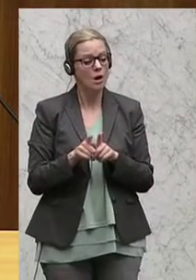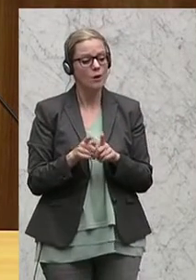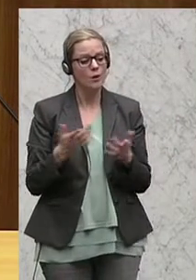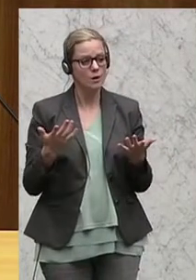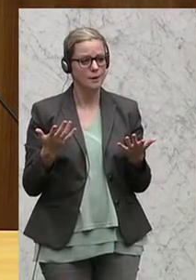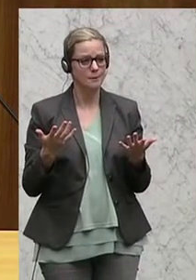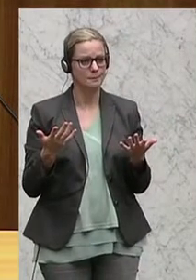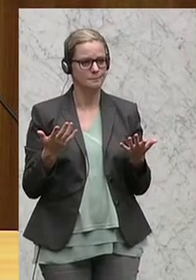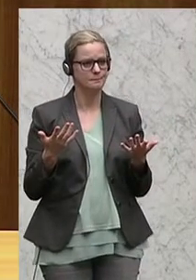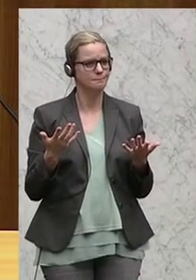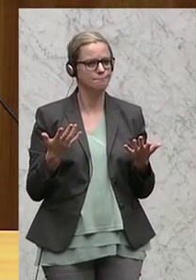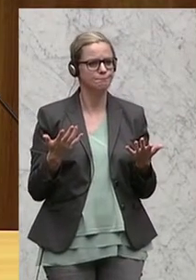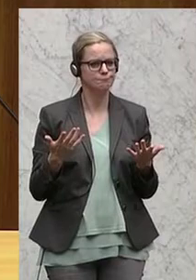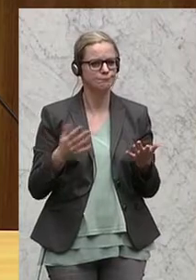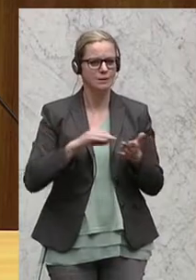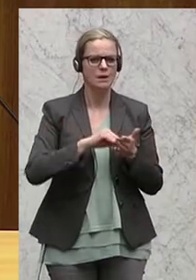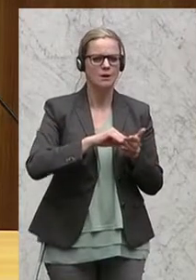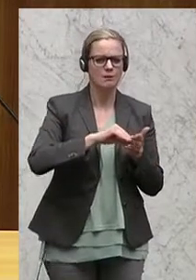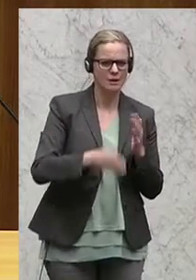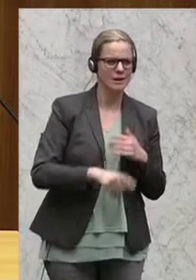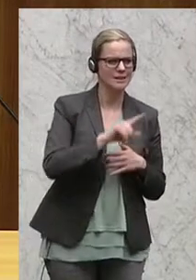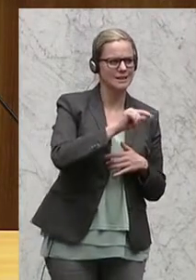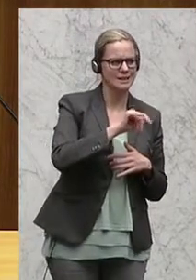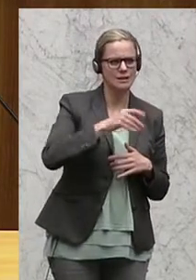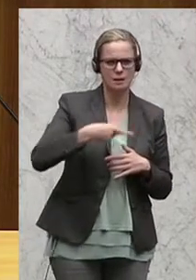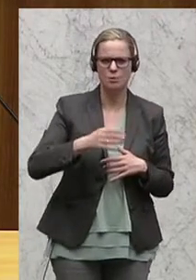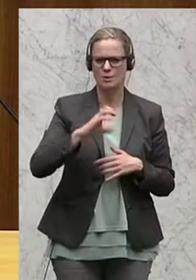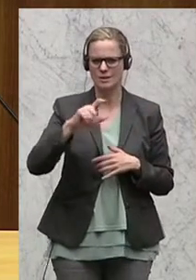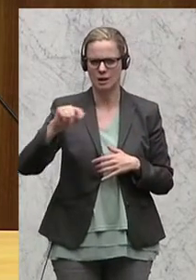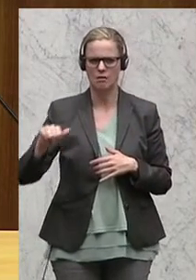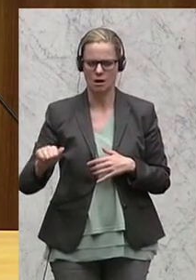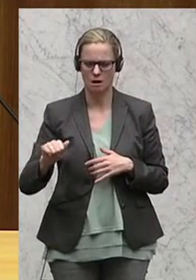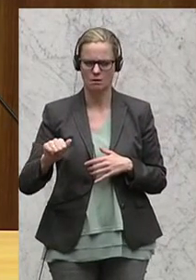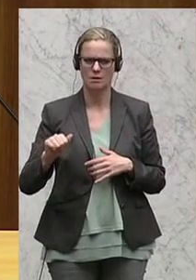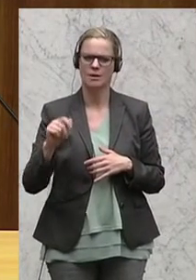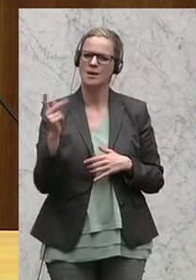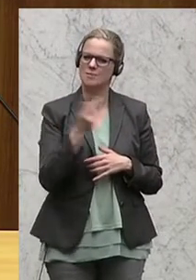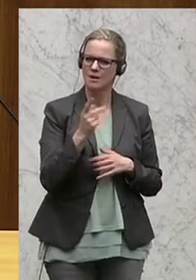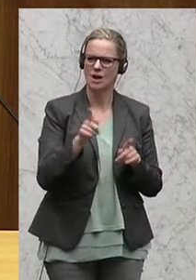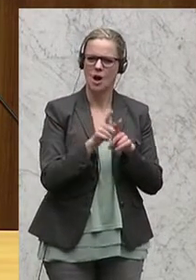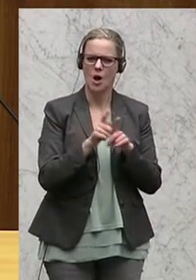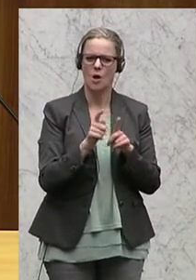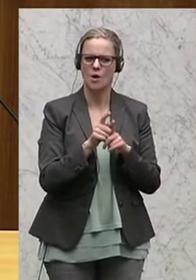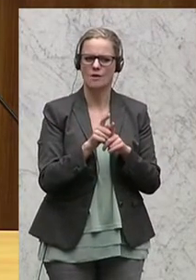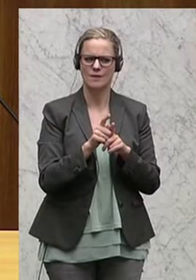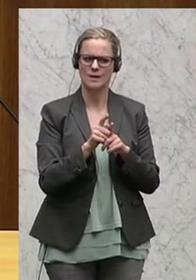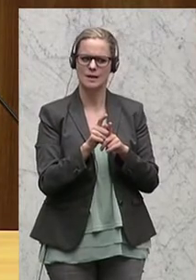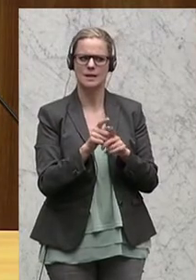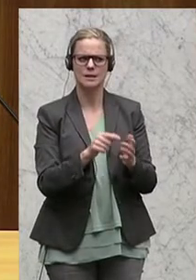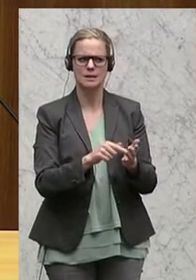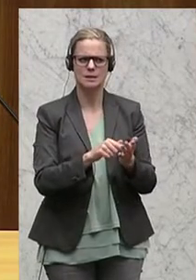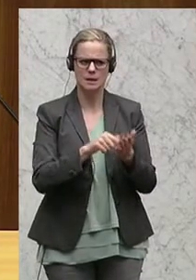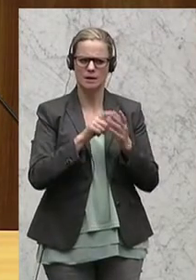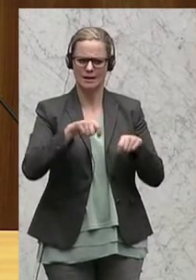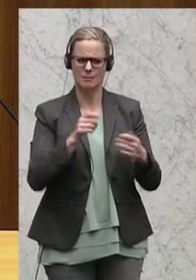diese Verträge TTIP und CETA sind ja auch Ausdruck des Gegenmodells sozusagen. Und das